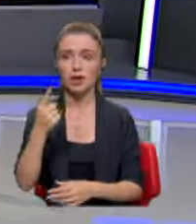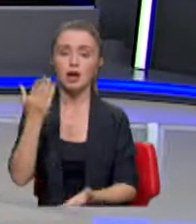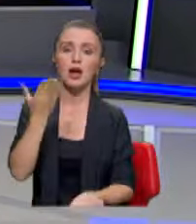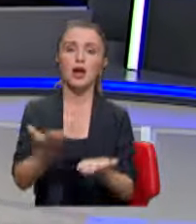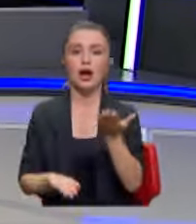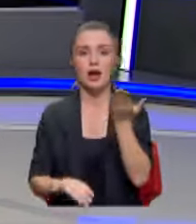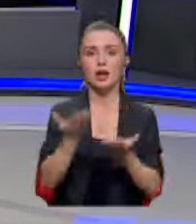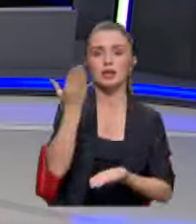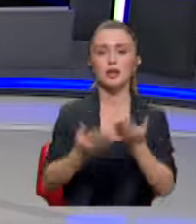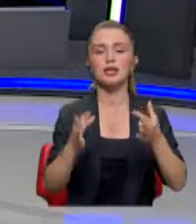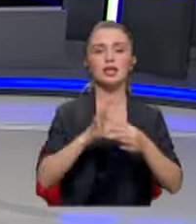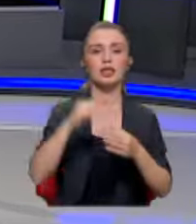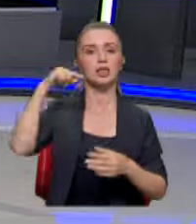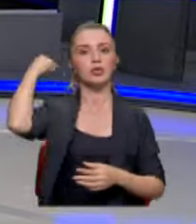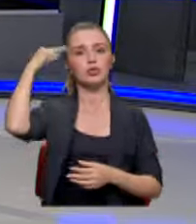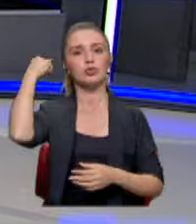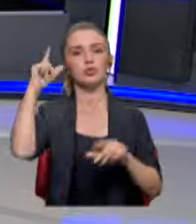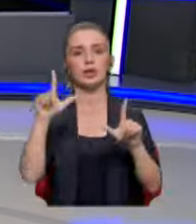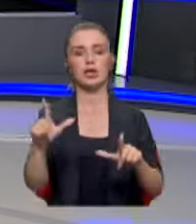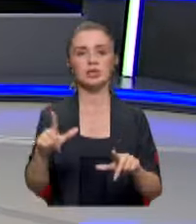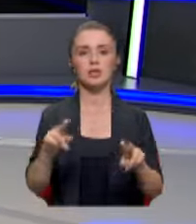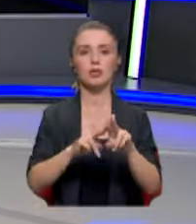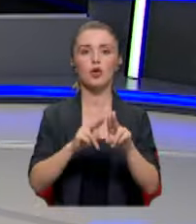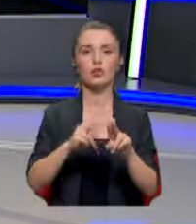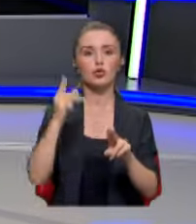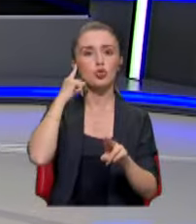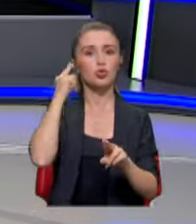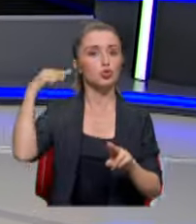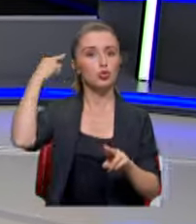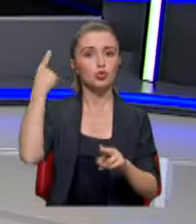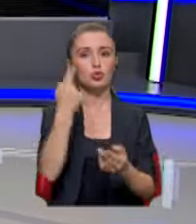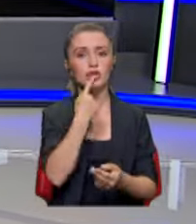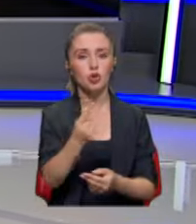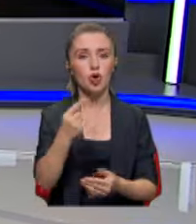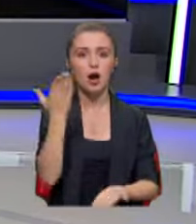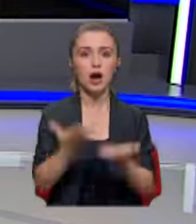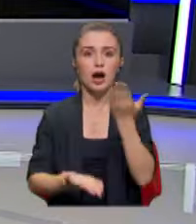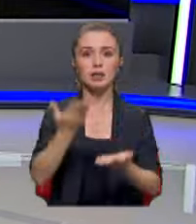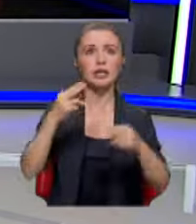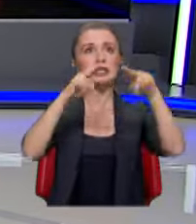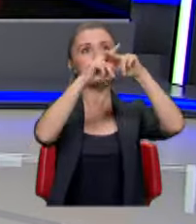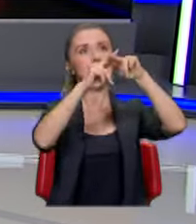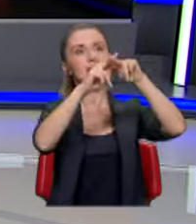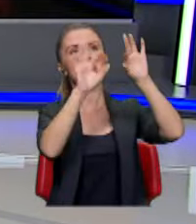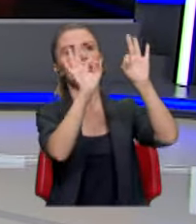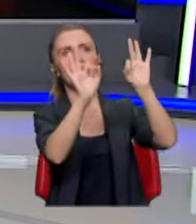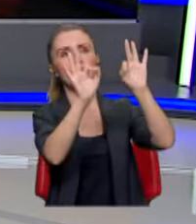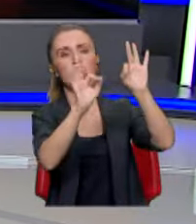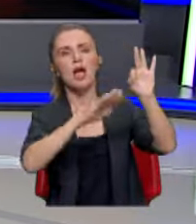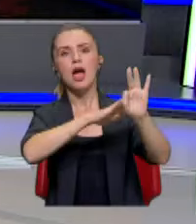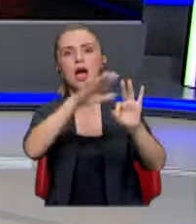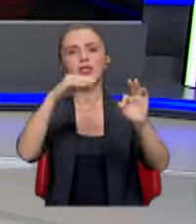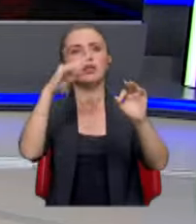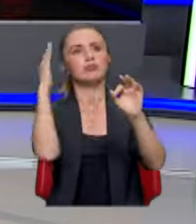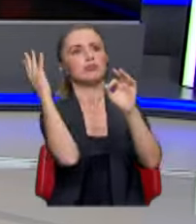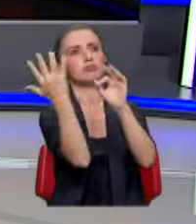adalete ilişkin düşünmemizi sağlayacak. Konfüçyüs demiş ki adalet kutup yıldızı gibi yerinde durur. Geri kalan her şey onun